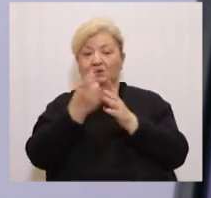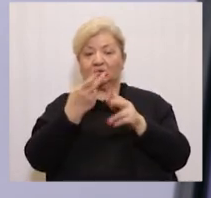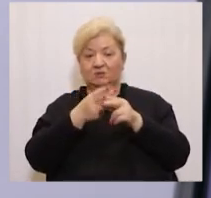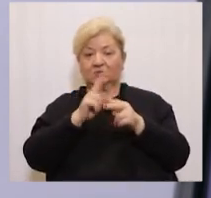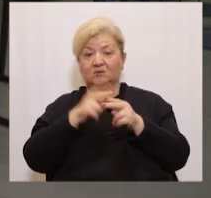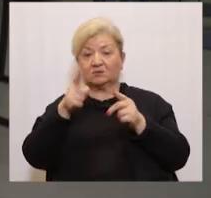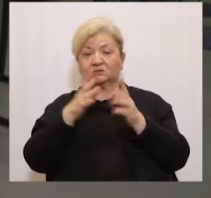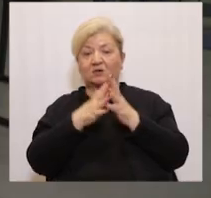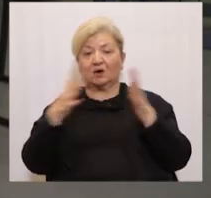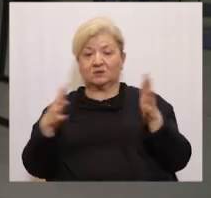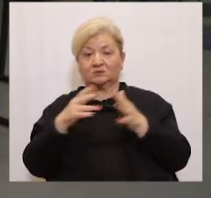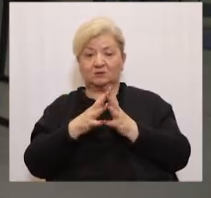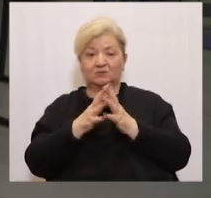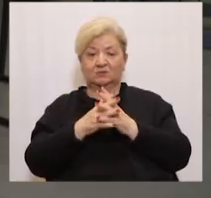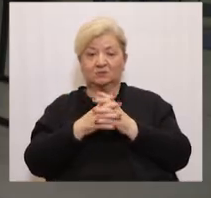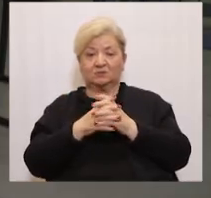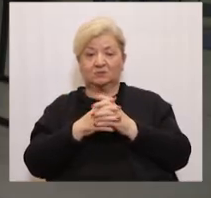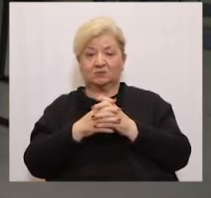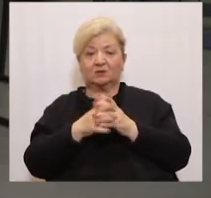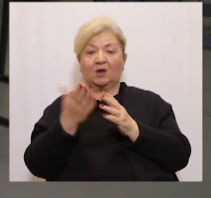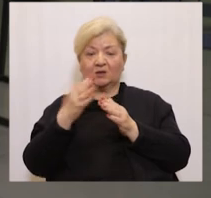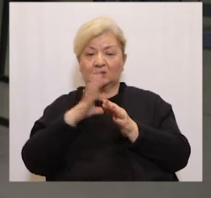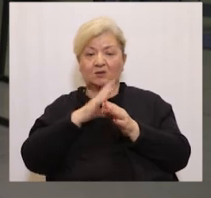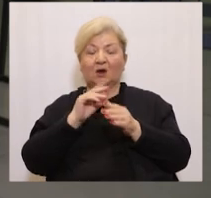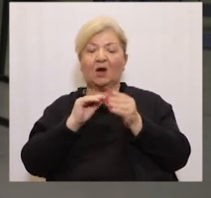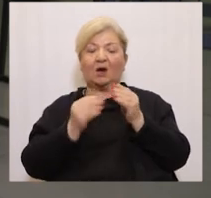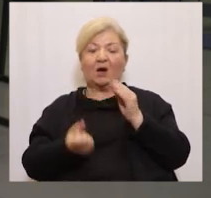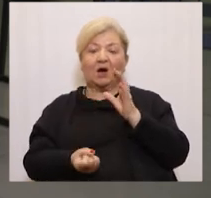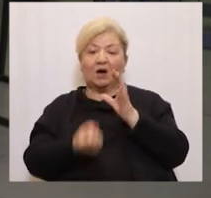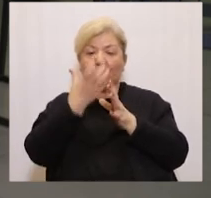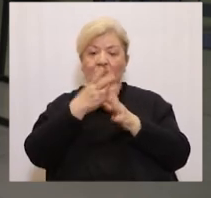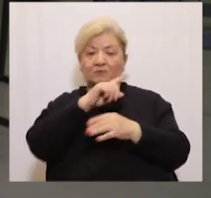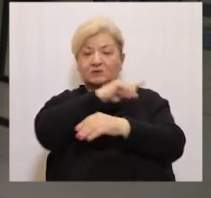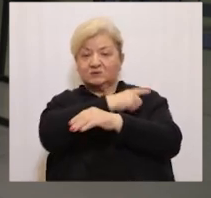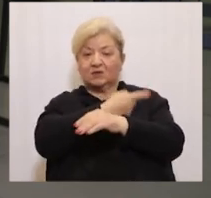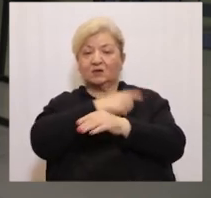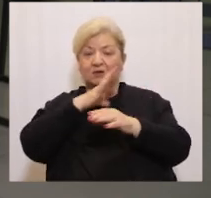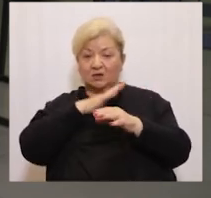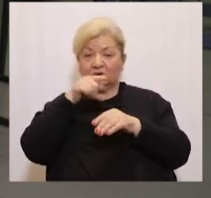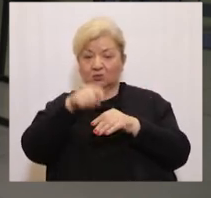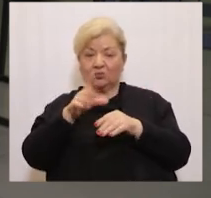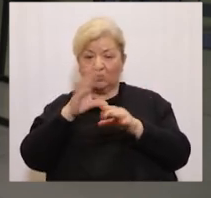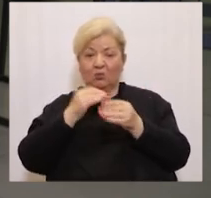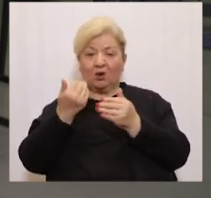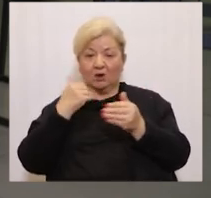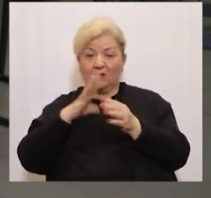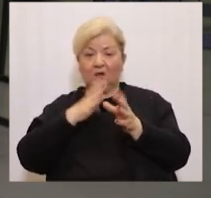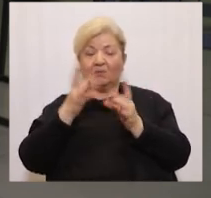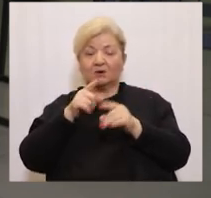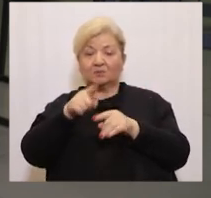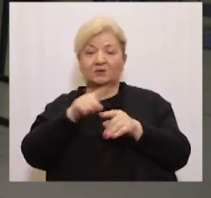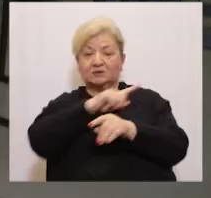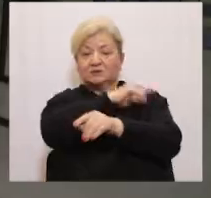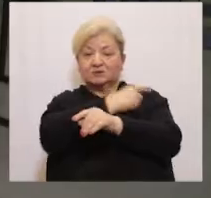ცხადია გაიზრდება. ამომგდები ძალა მანამდეც იყო F ამომგდები ამ ბურთზე მოქმედი, მაგრამ ეს